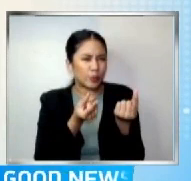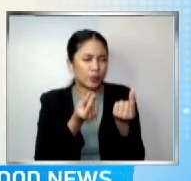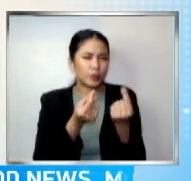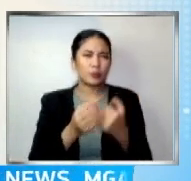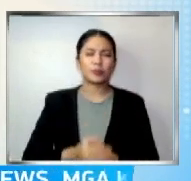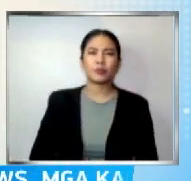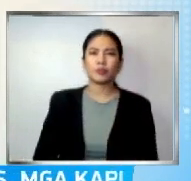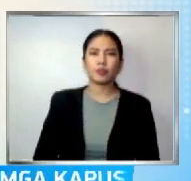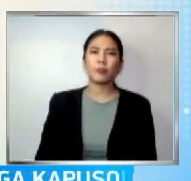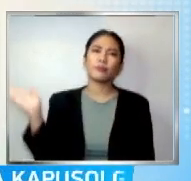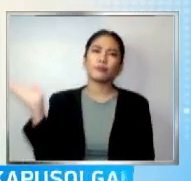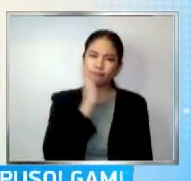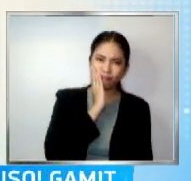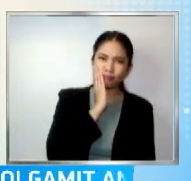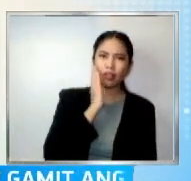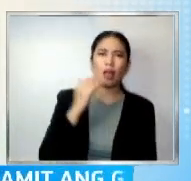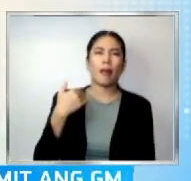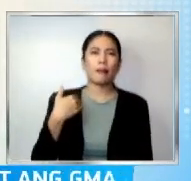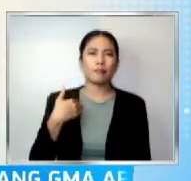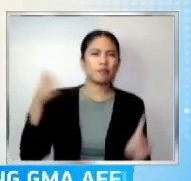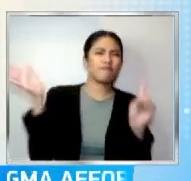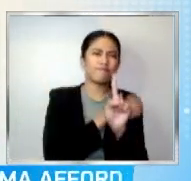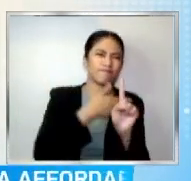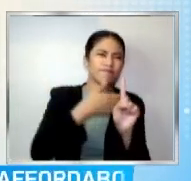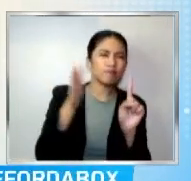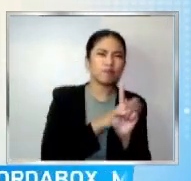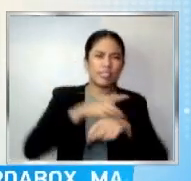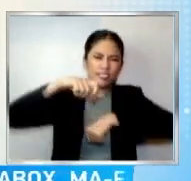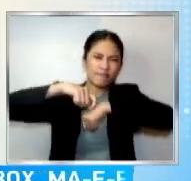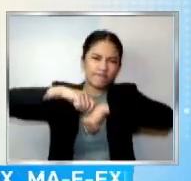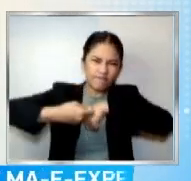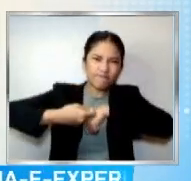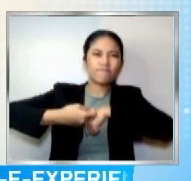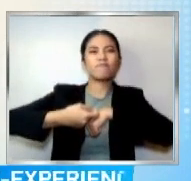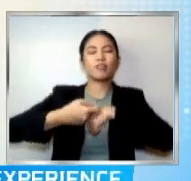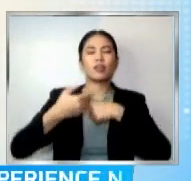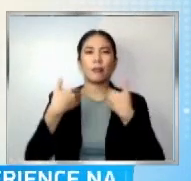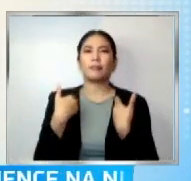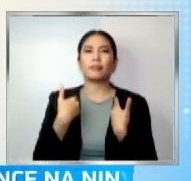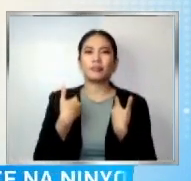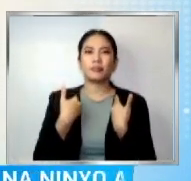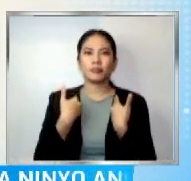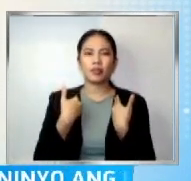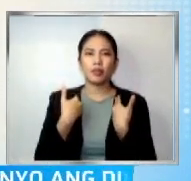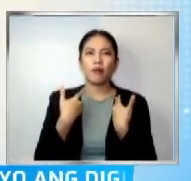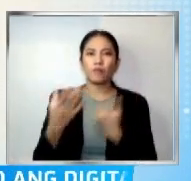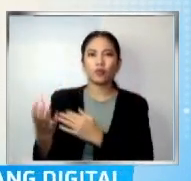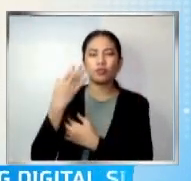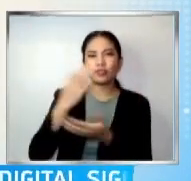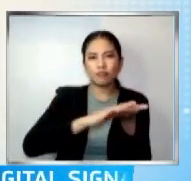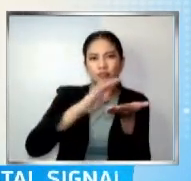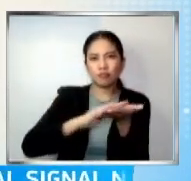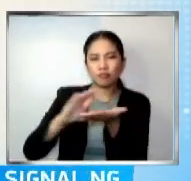Sinasampal po, pinapalo, kinukurot, pinapal po nung pinaglilinis namin ng yung